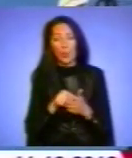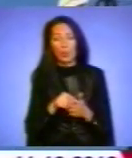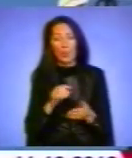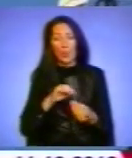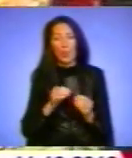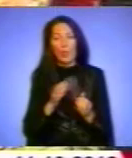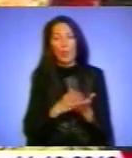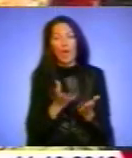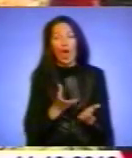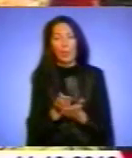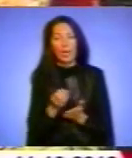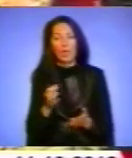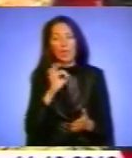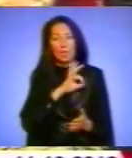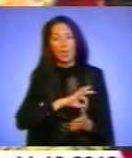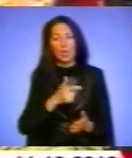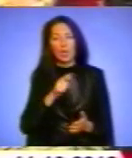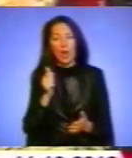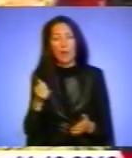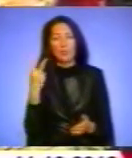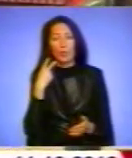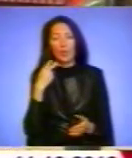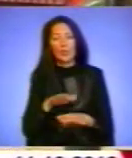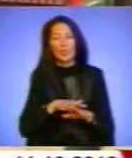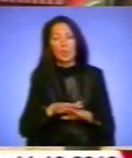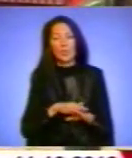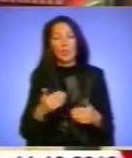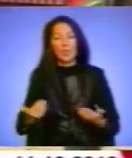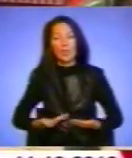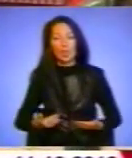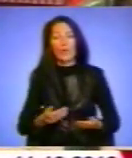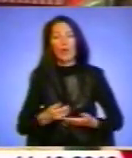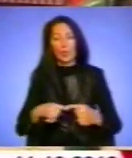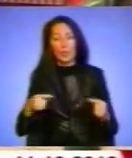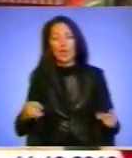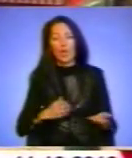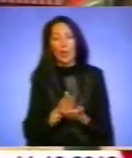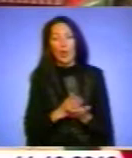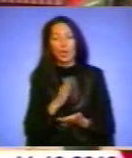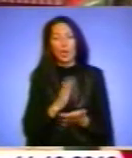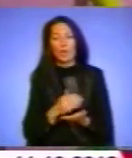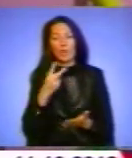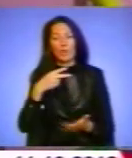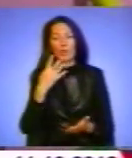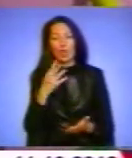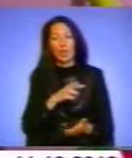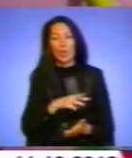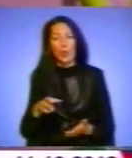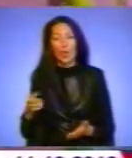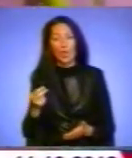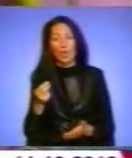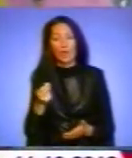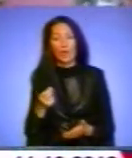спожитий газ. Загалом заборгованість населення за житлово-комунальні послуги становить 24 мільйони гривень. Злісним